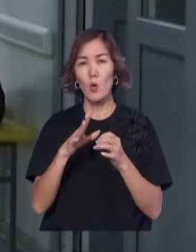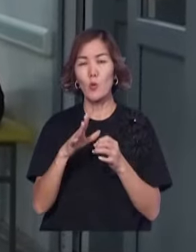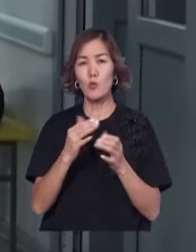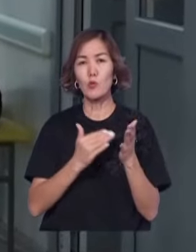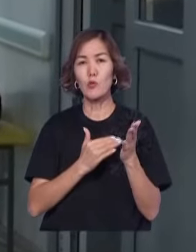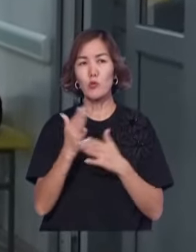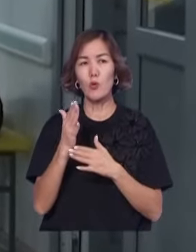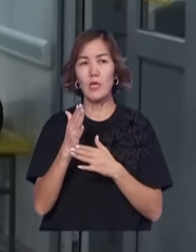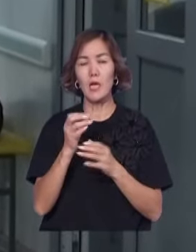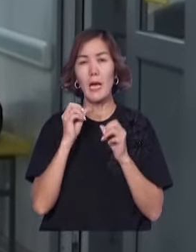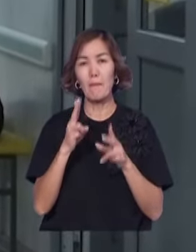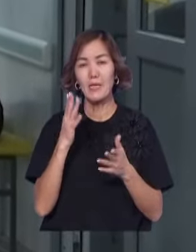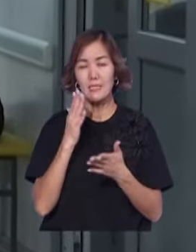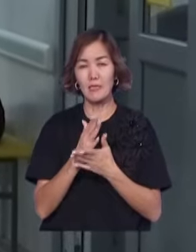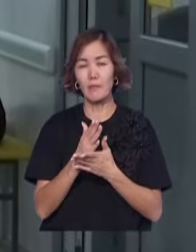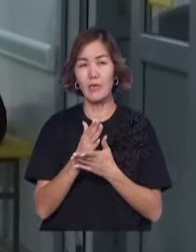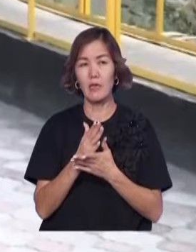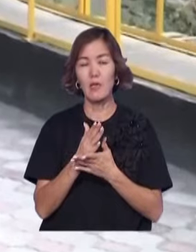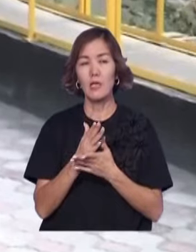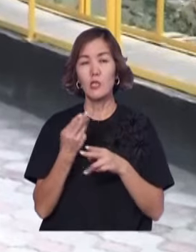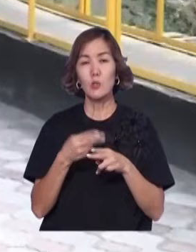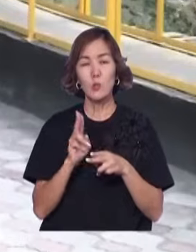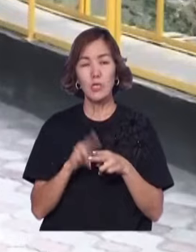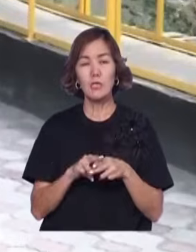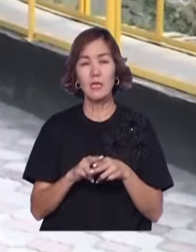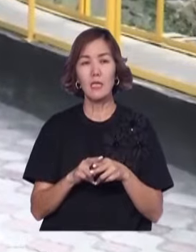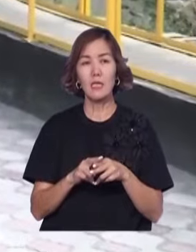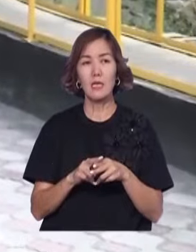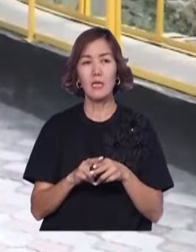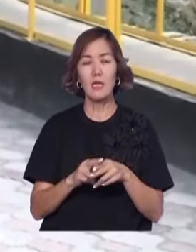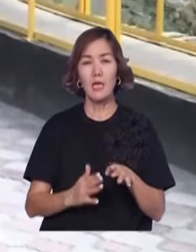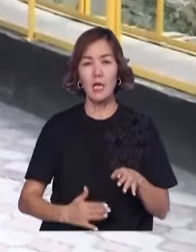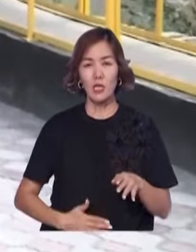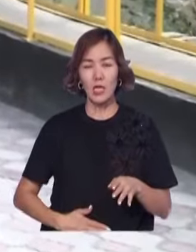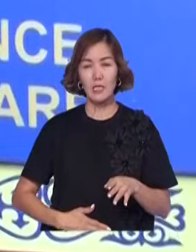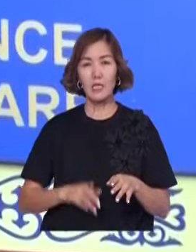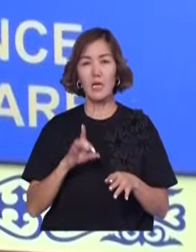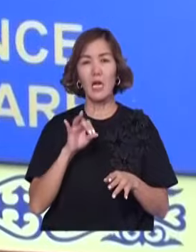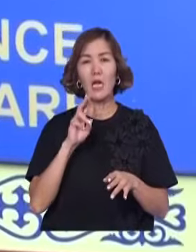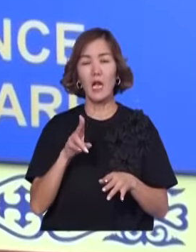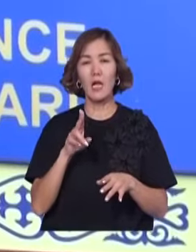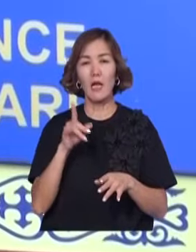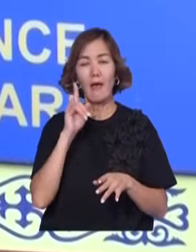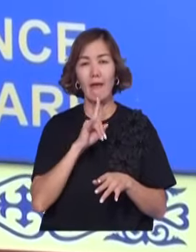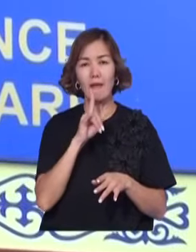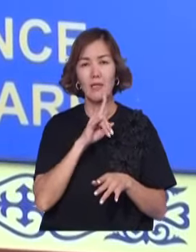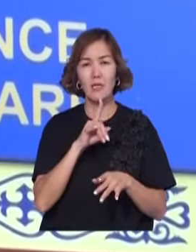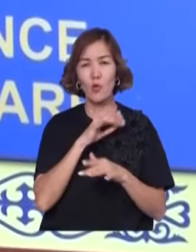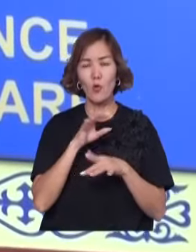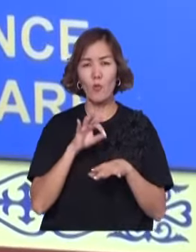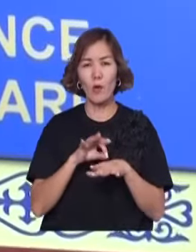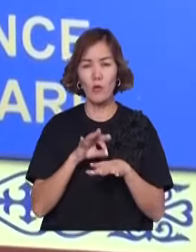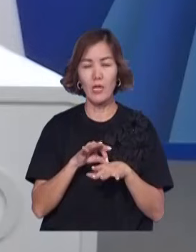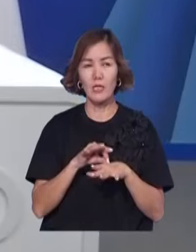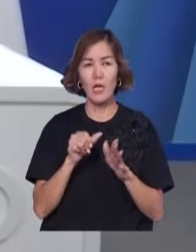жоғары онкогендік қаупы бар вирус екені анықталды. Соның ішінде жатыр мойын обыры әйелдер арасында көп таралған. Әлемде 600 000 адам